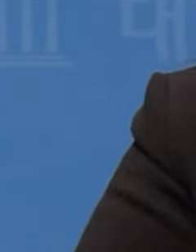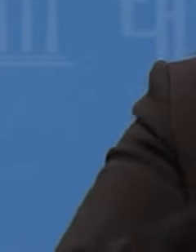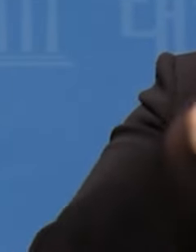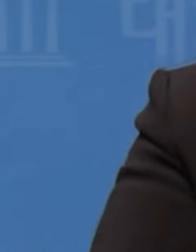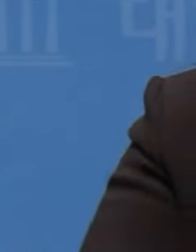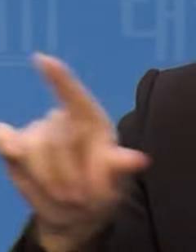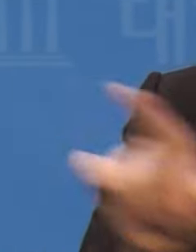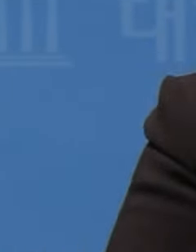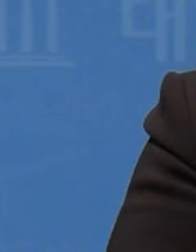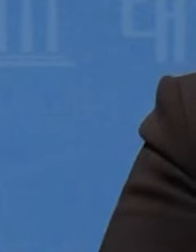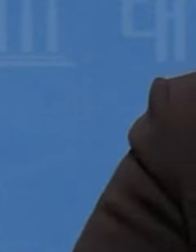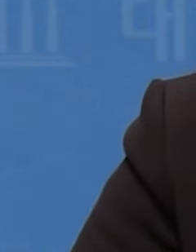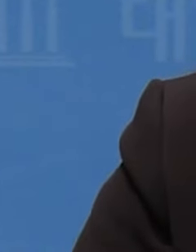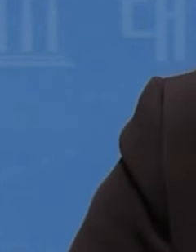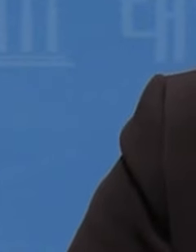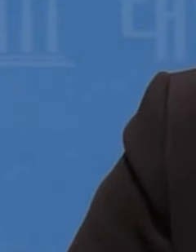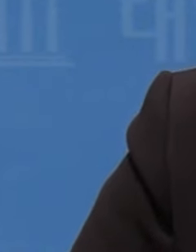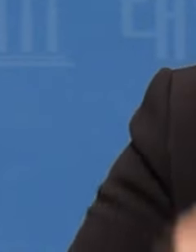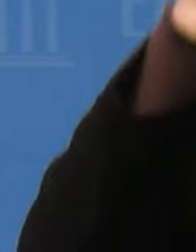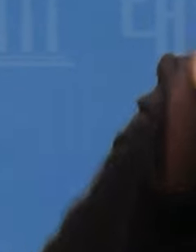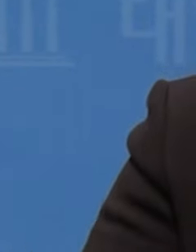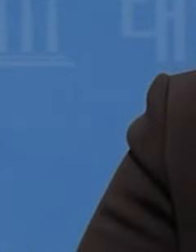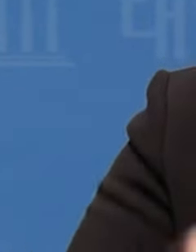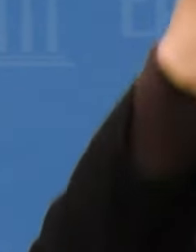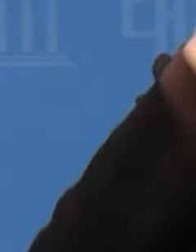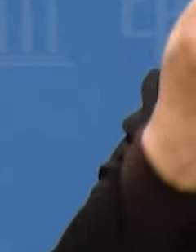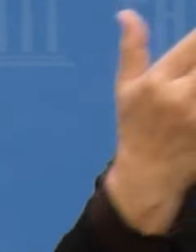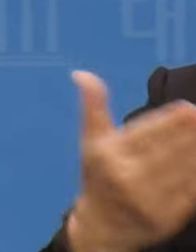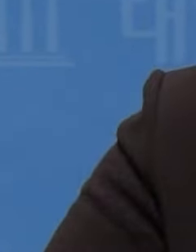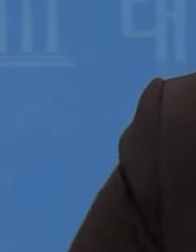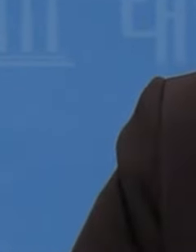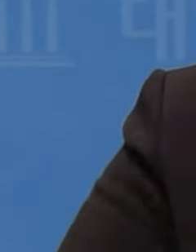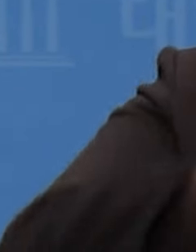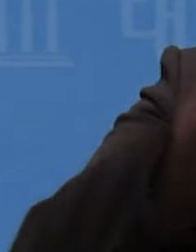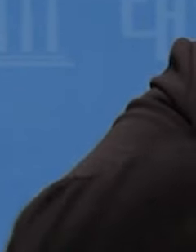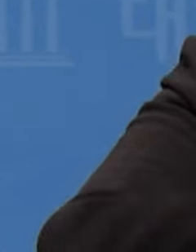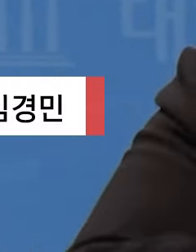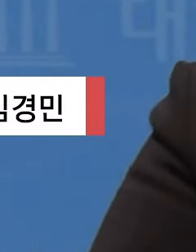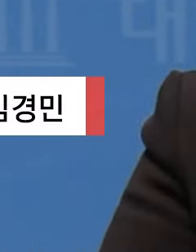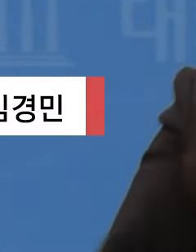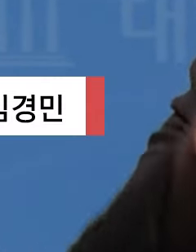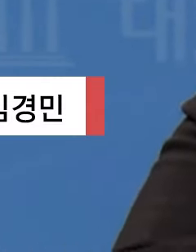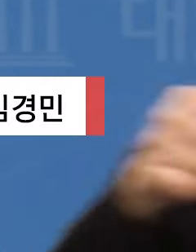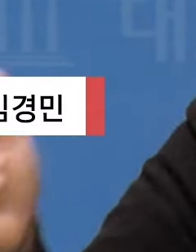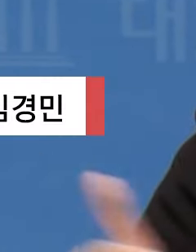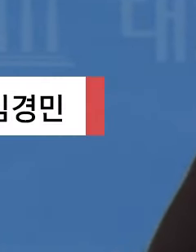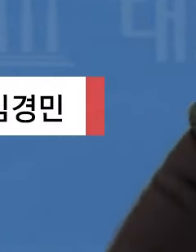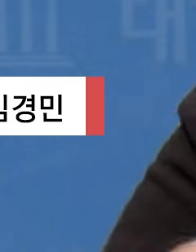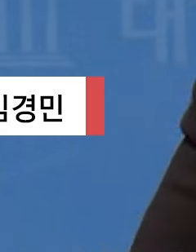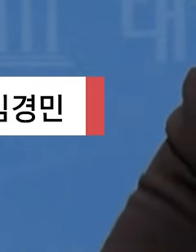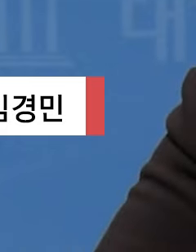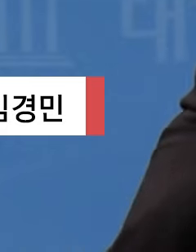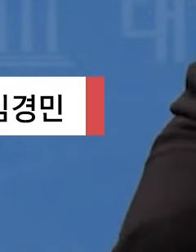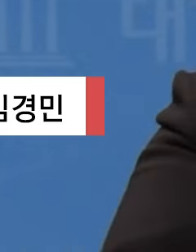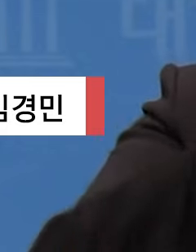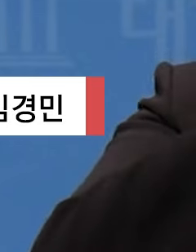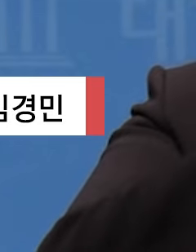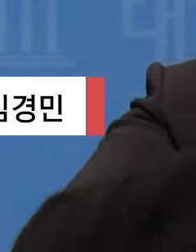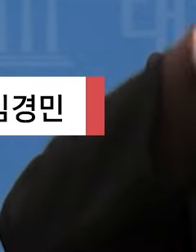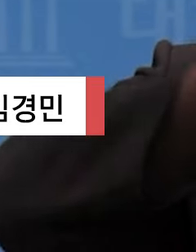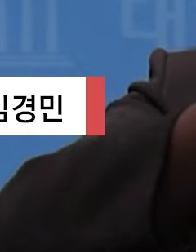믿고 민주당에 남아 민주당을 지키며 총선 승리를 향해 함께 하겠습니다.